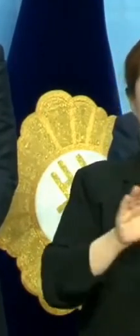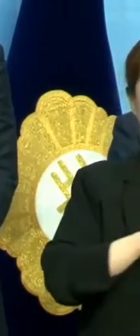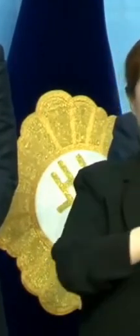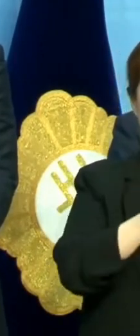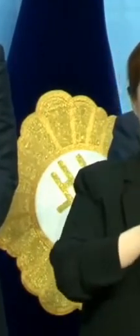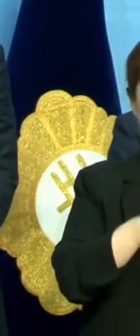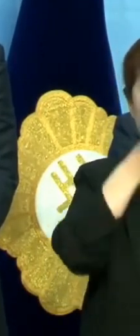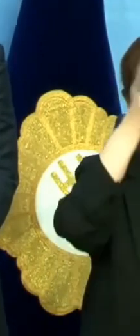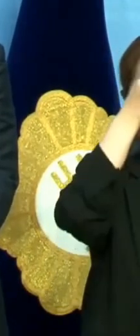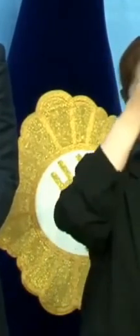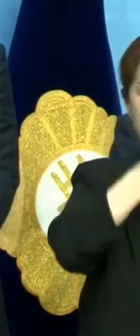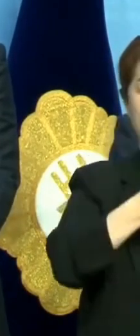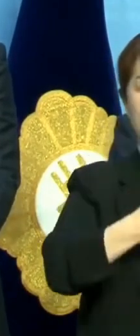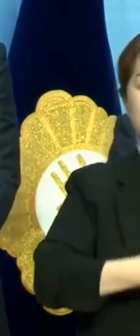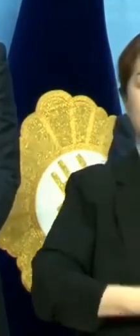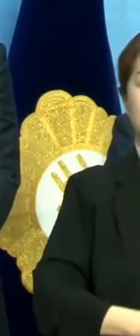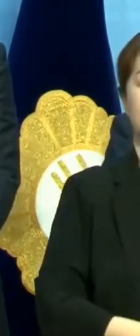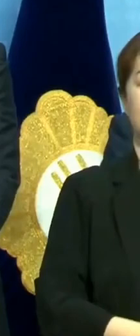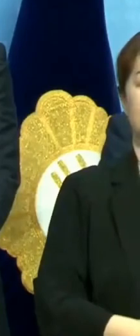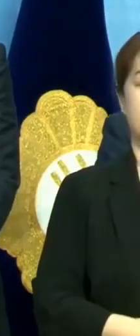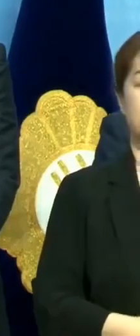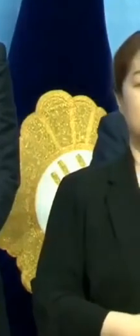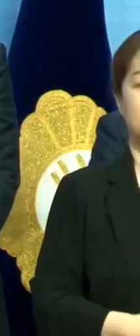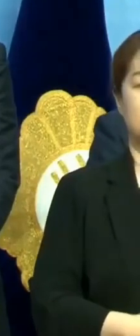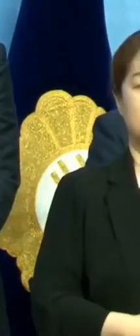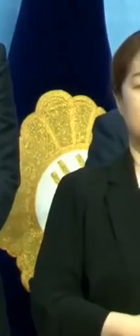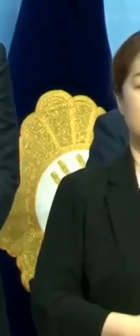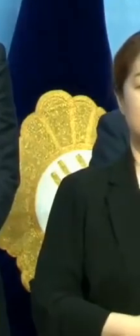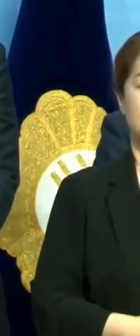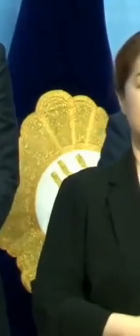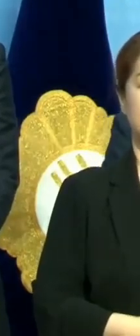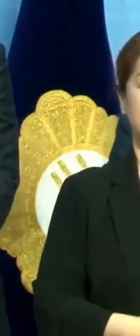사랑해. 미안해. 감사합니다.